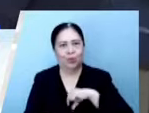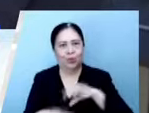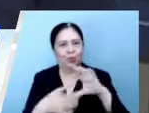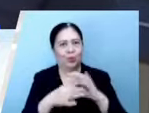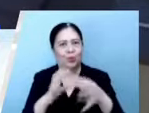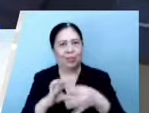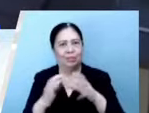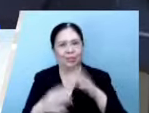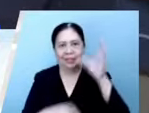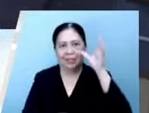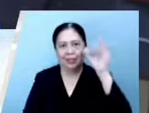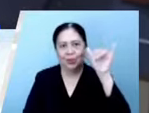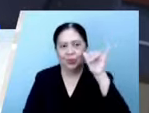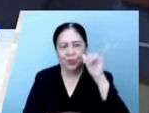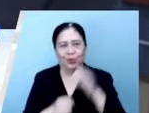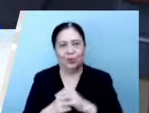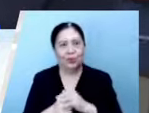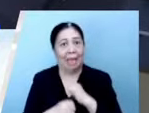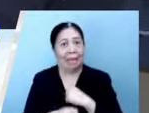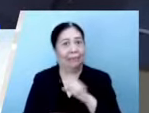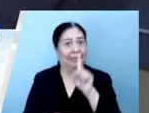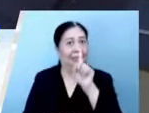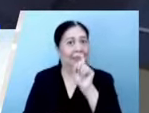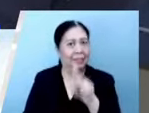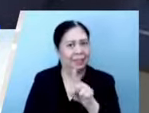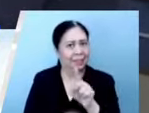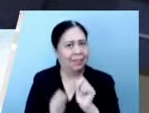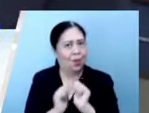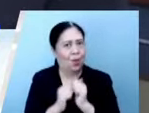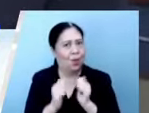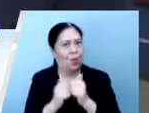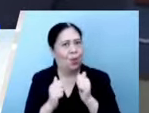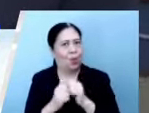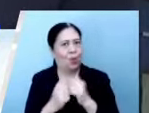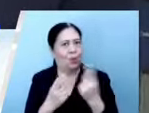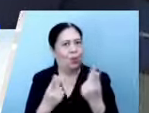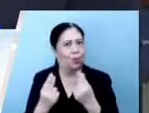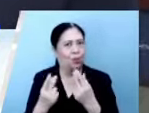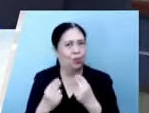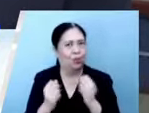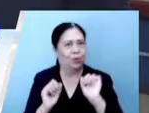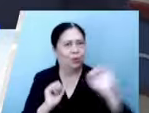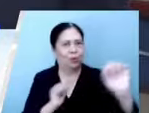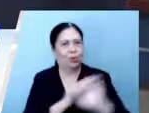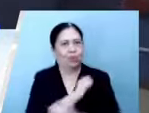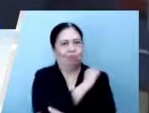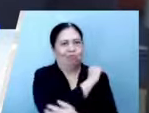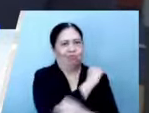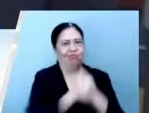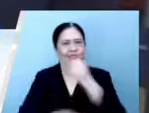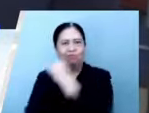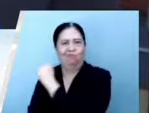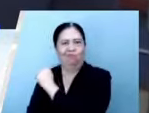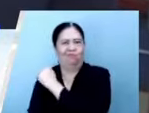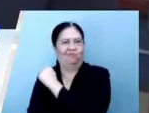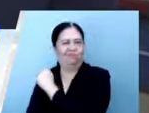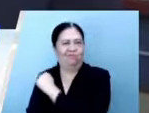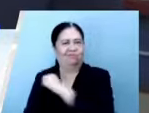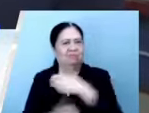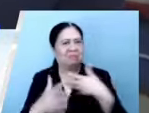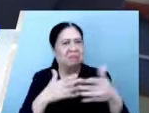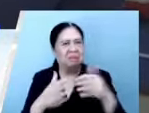Yulo, nagtanong na ako kung paano ba ang mga ginagawa niyang stretching na kayang gawin ng mga hindi atleta